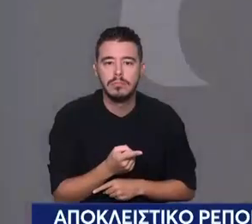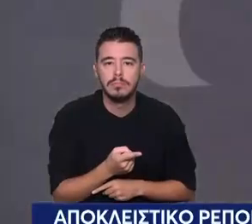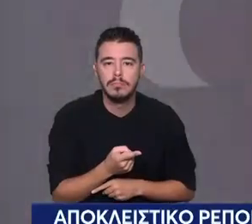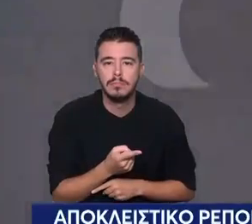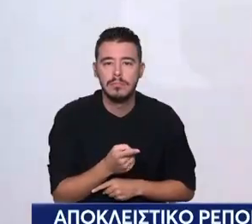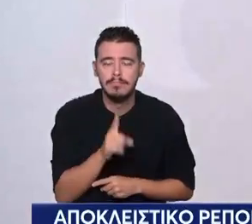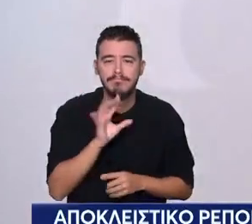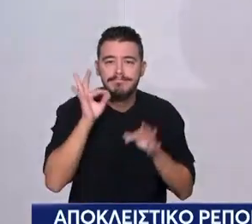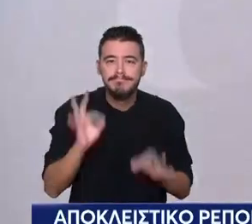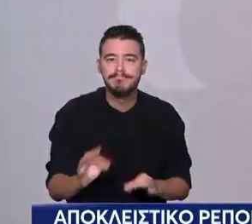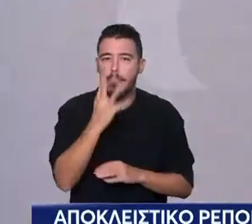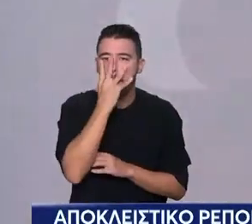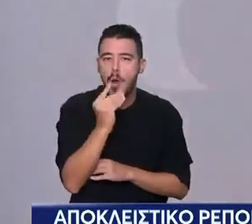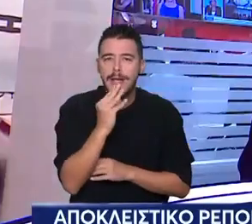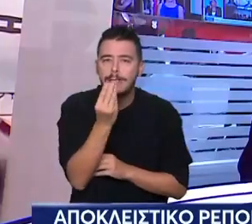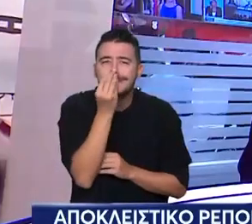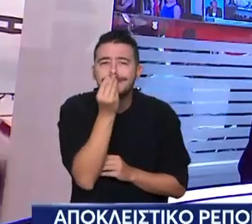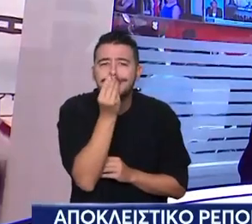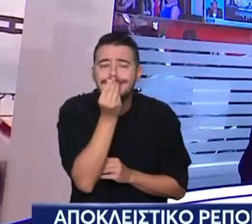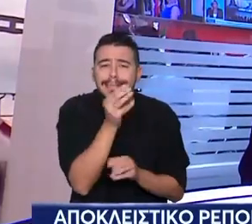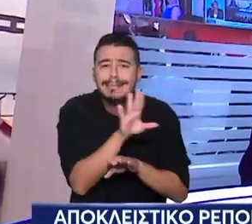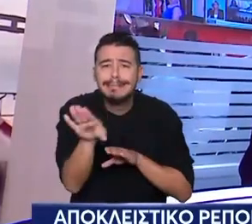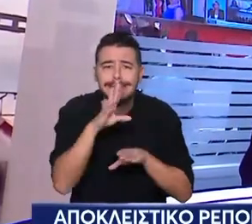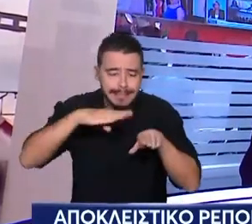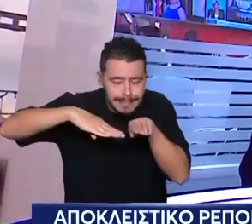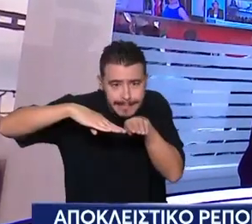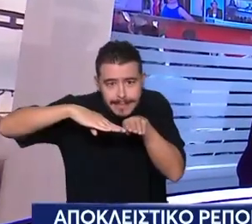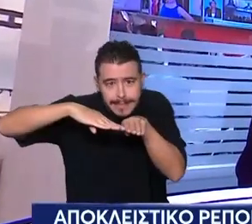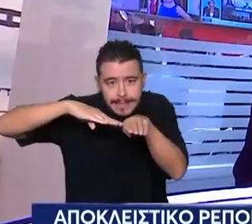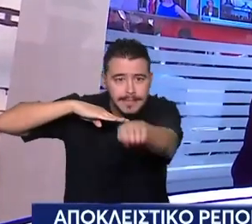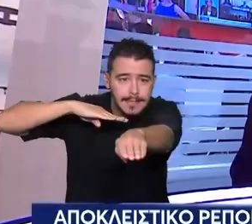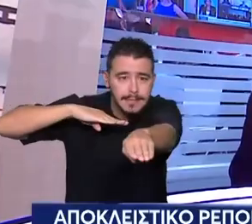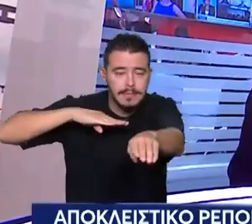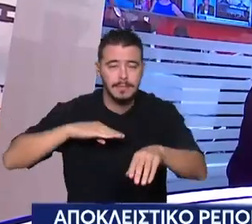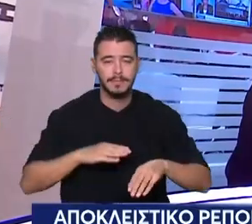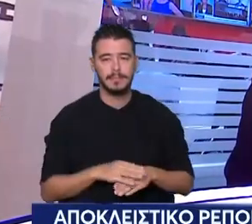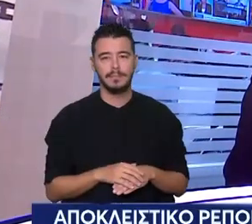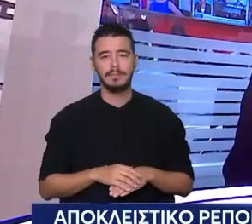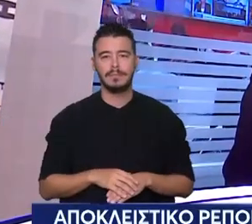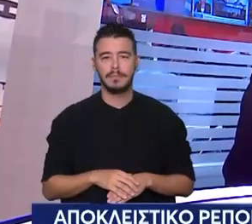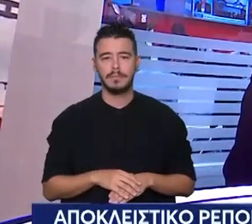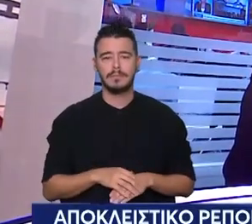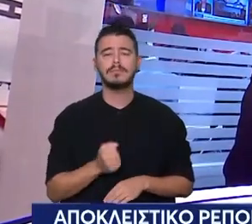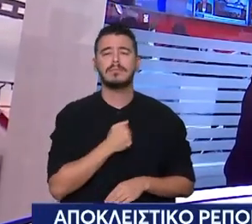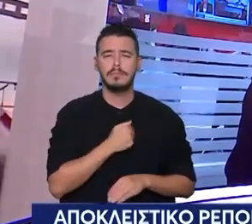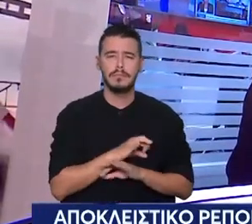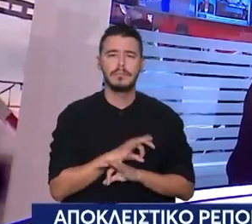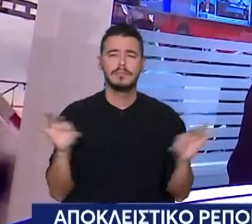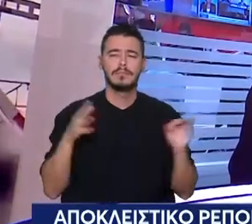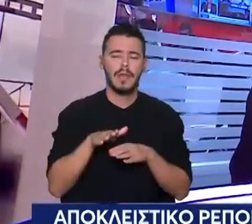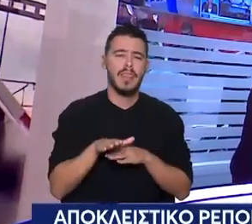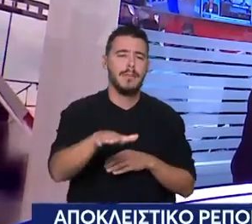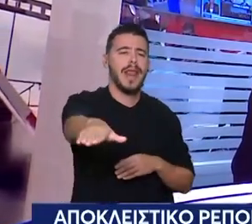πόντο περνάει το προαστιακός. Ότι μπήκε στις γραμμές, ενώ είδε ότι οι μπάρες άρχισαν να κατεβαίνουν, θεωρώντας ότι θα προλάβει να περάσει.